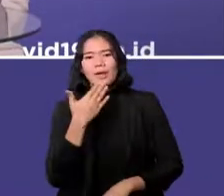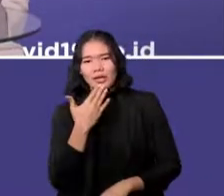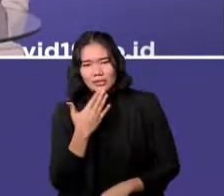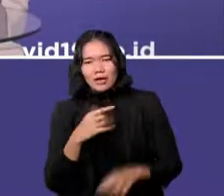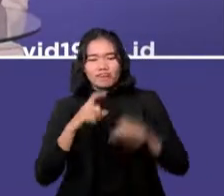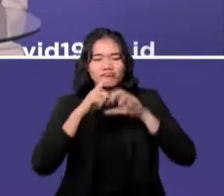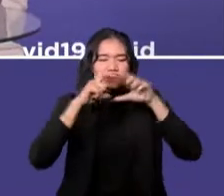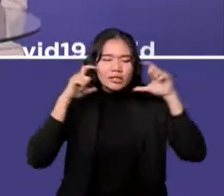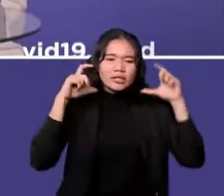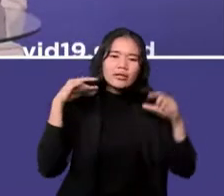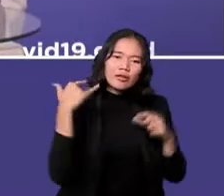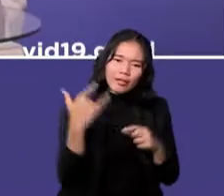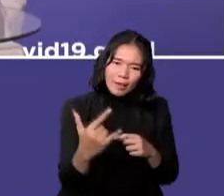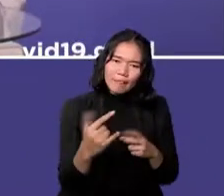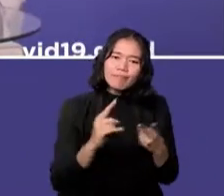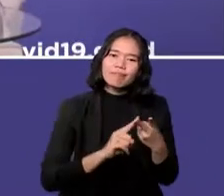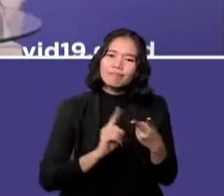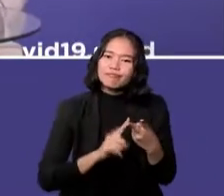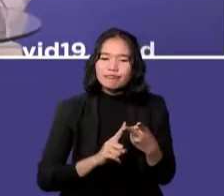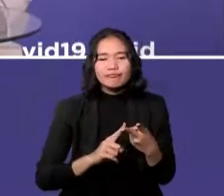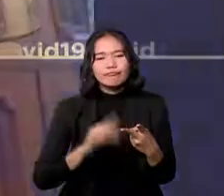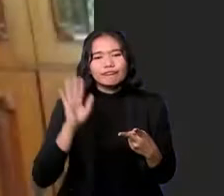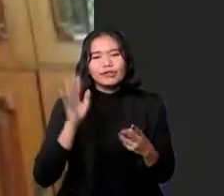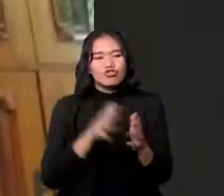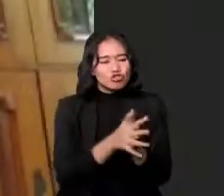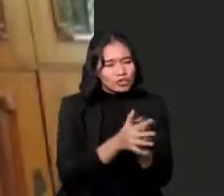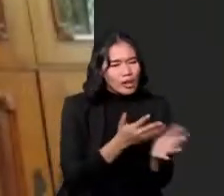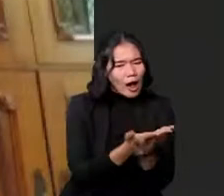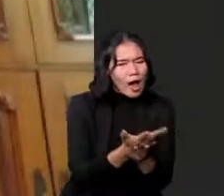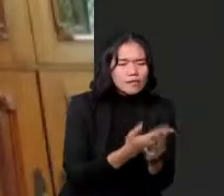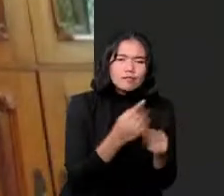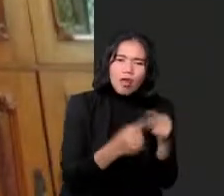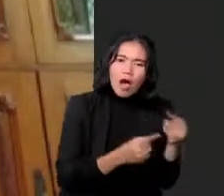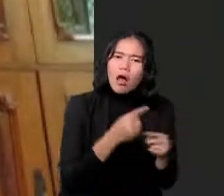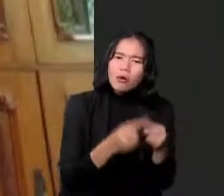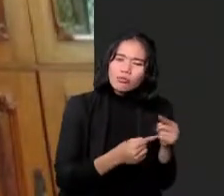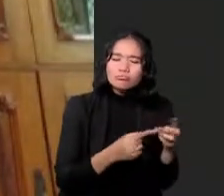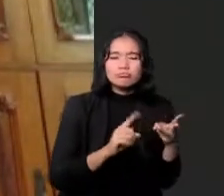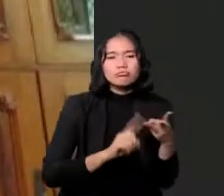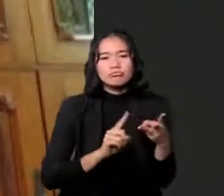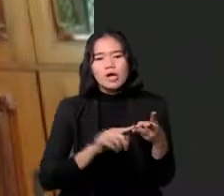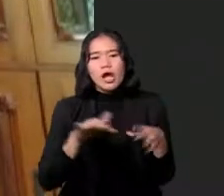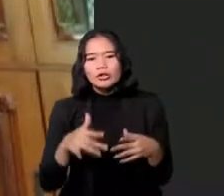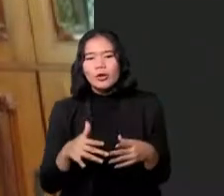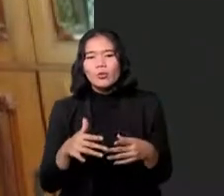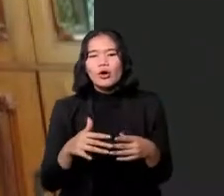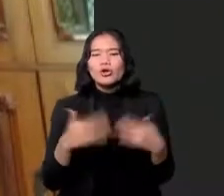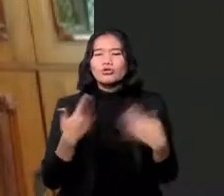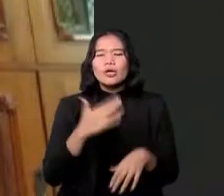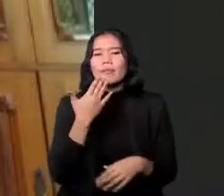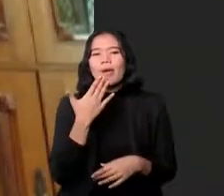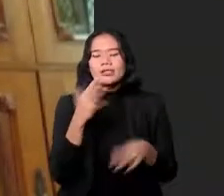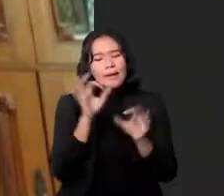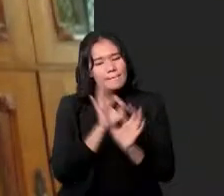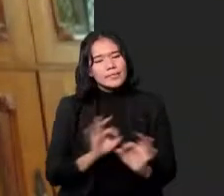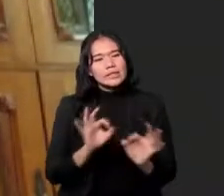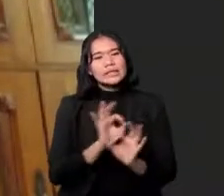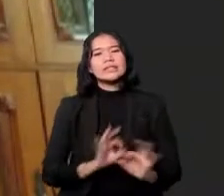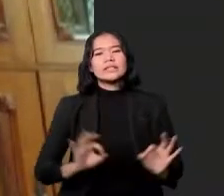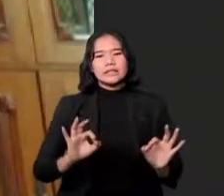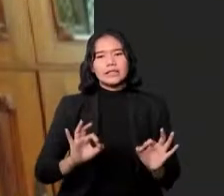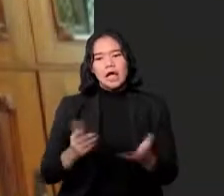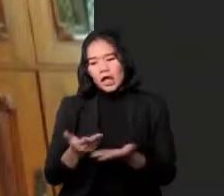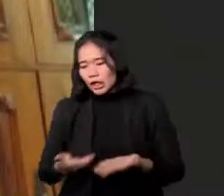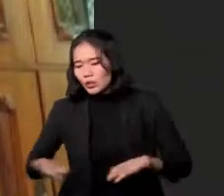memakai masker, membiasakan diri kita nanti mencuci tangan, membiasakan diri kita untuk bersih di dalam lingkungan kita